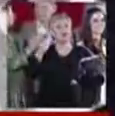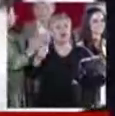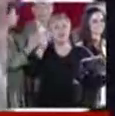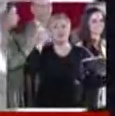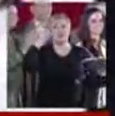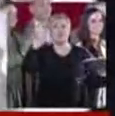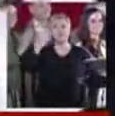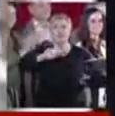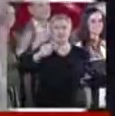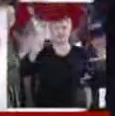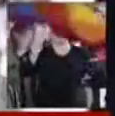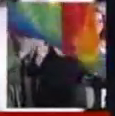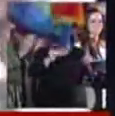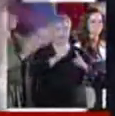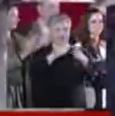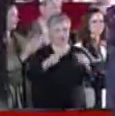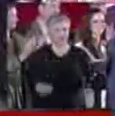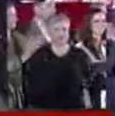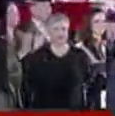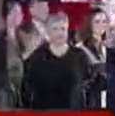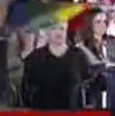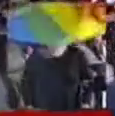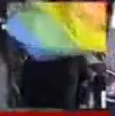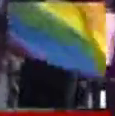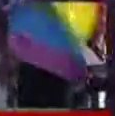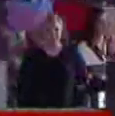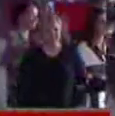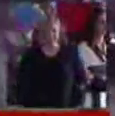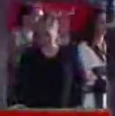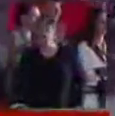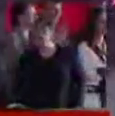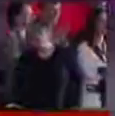όλες να είστε καλά γεια σας